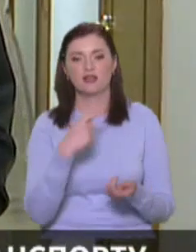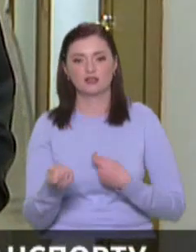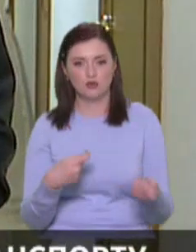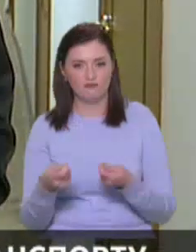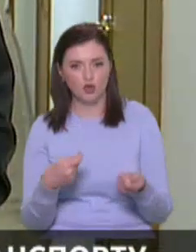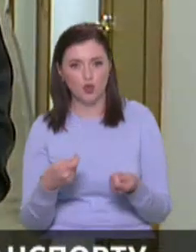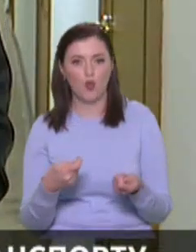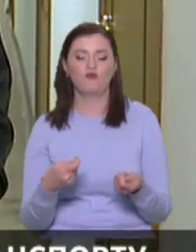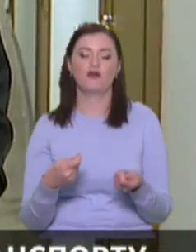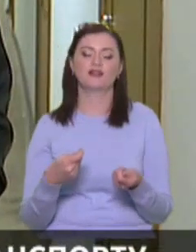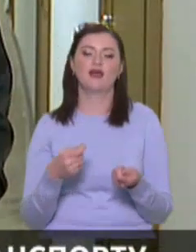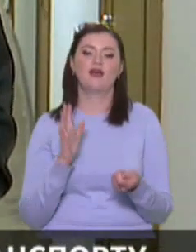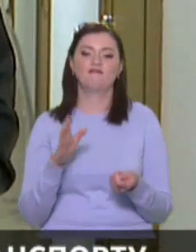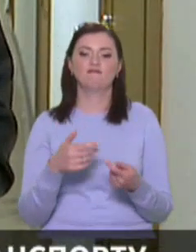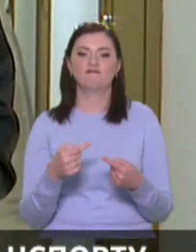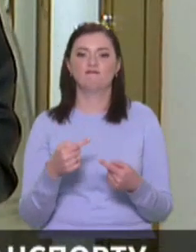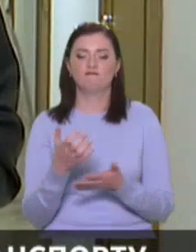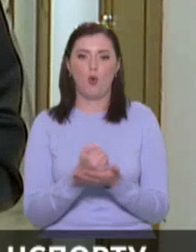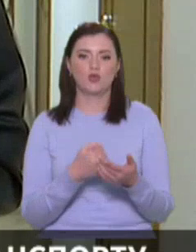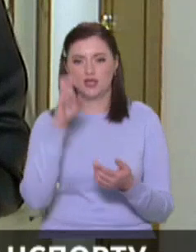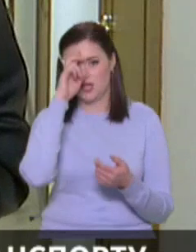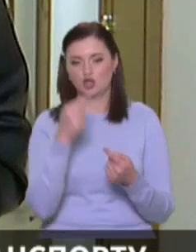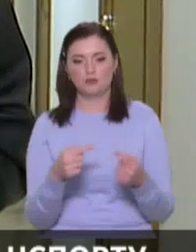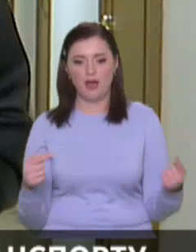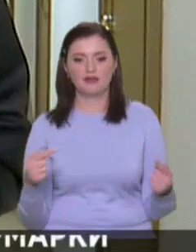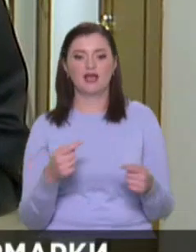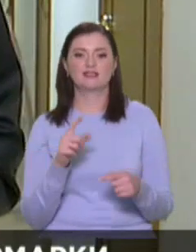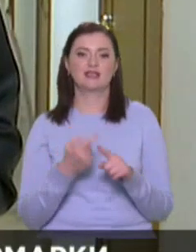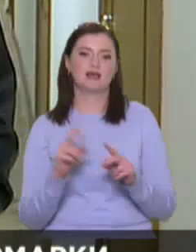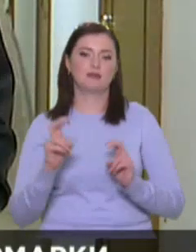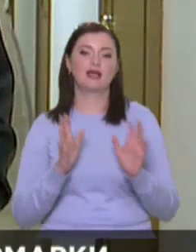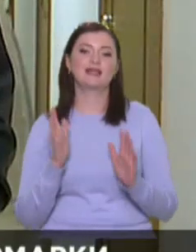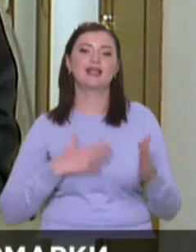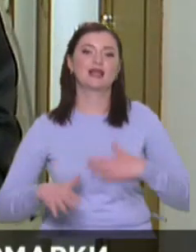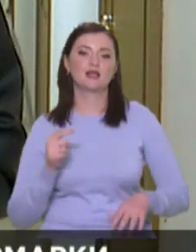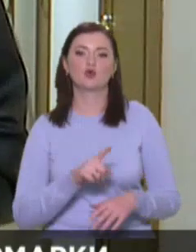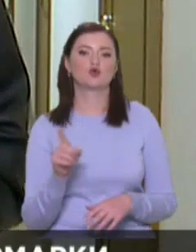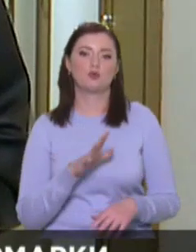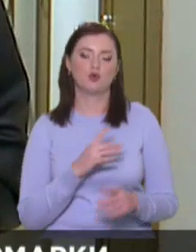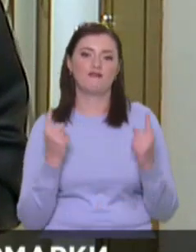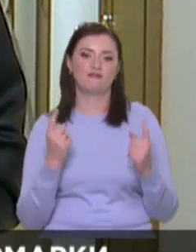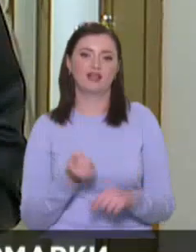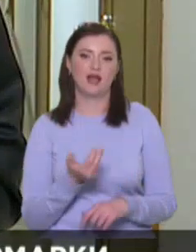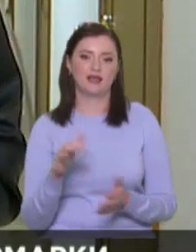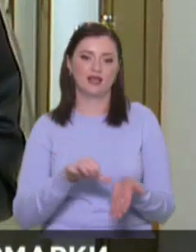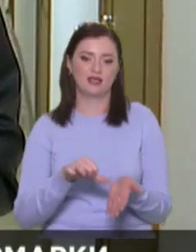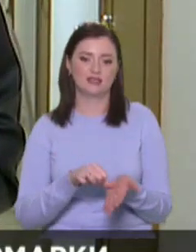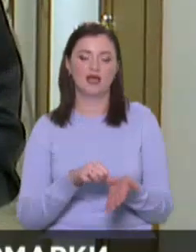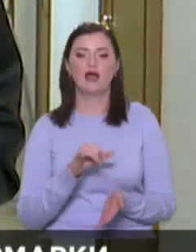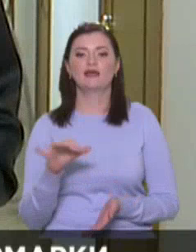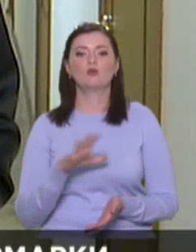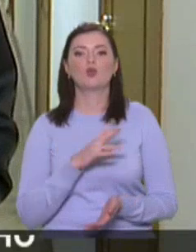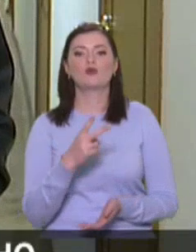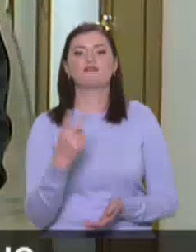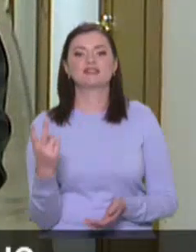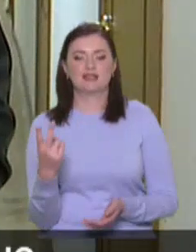якщо так можна сказати, у фонді держмайна, власне, за це підприємство. Тільки раділи тому, що була велика кількість учасників. Їх було 22,